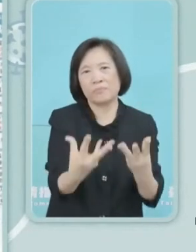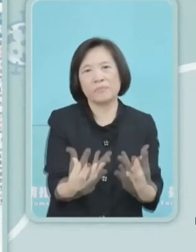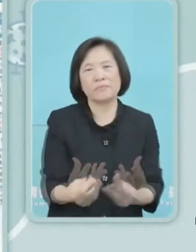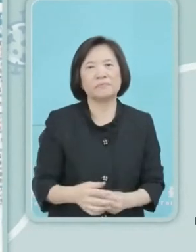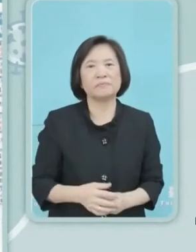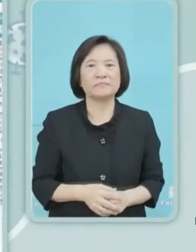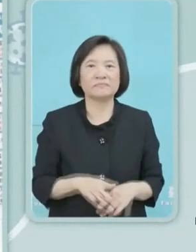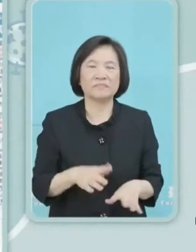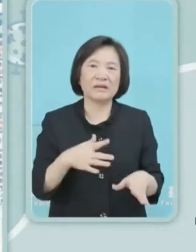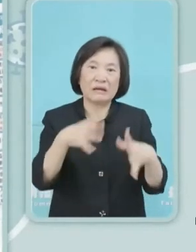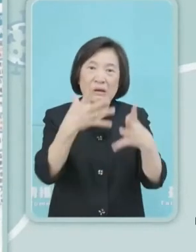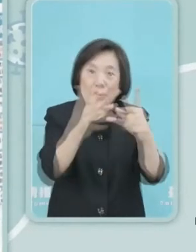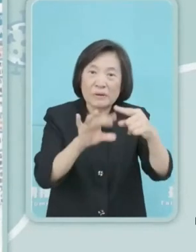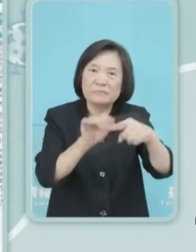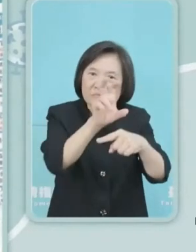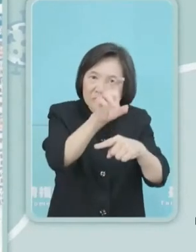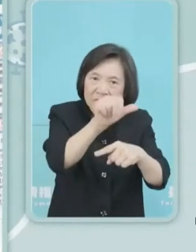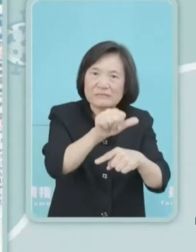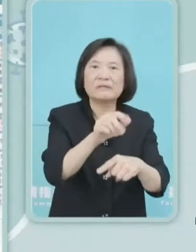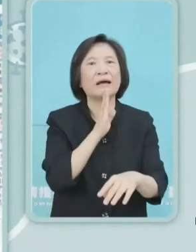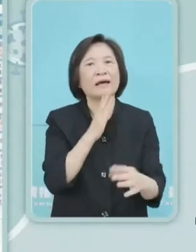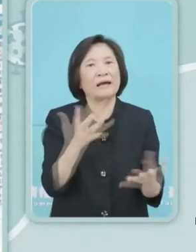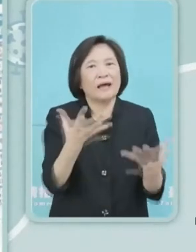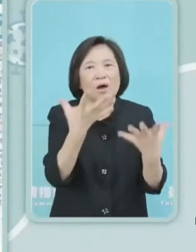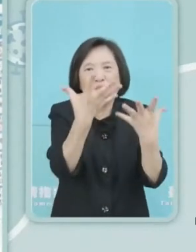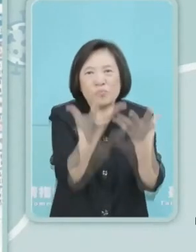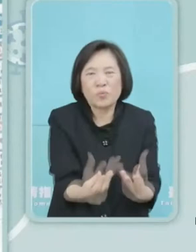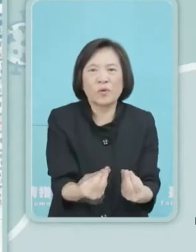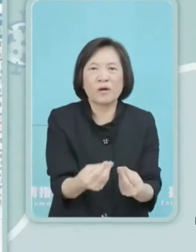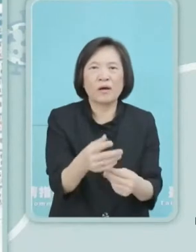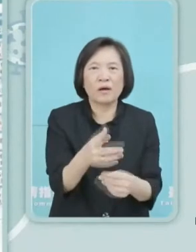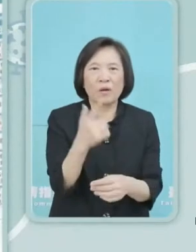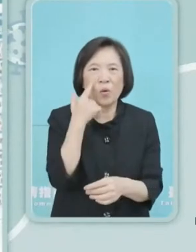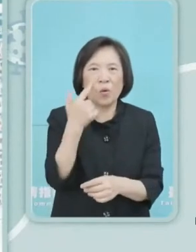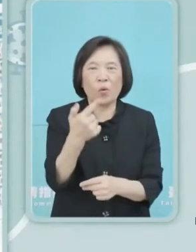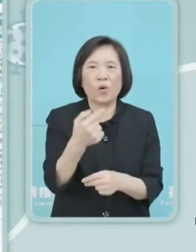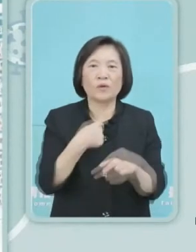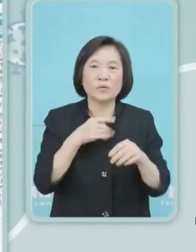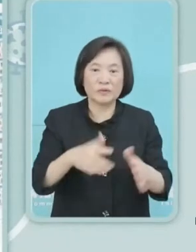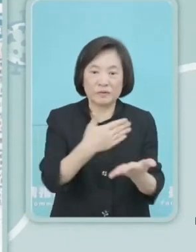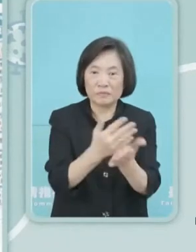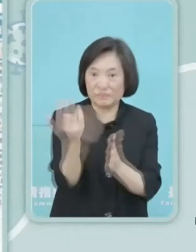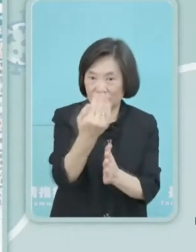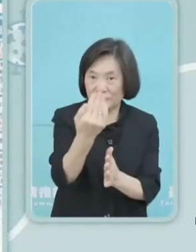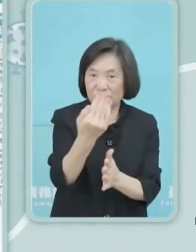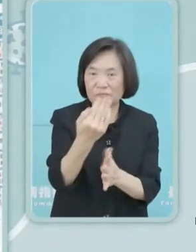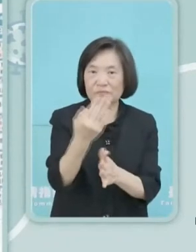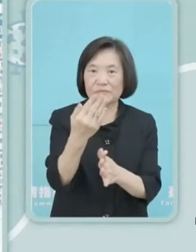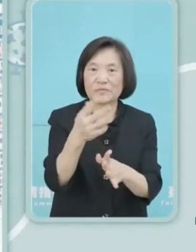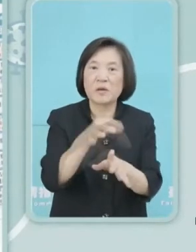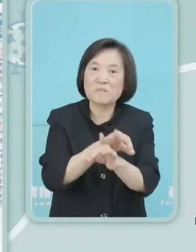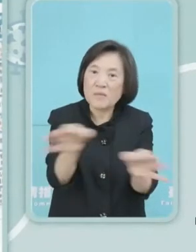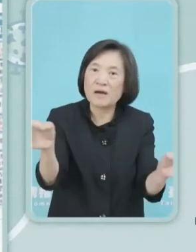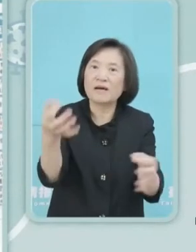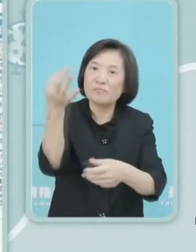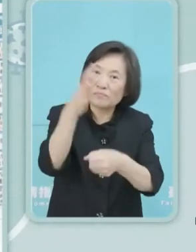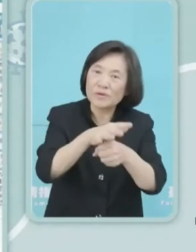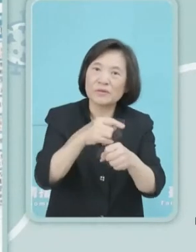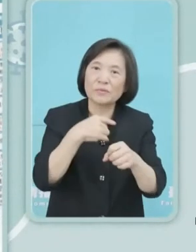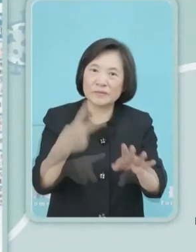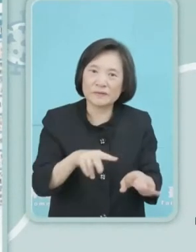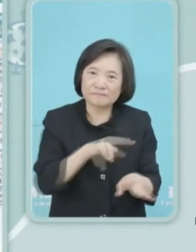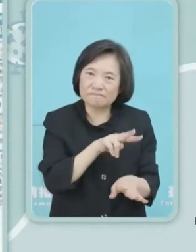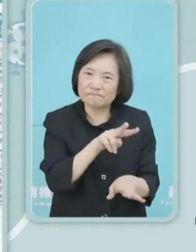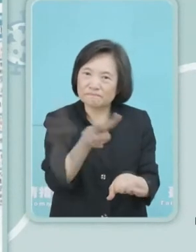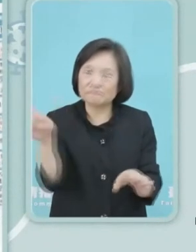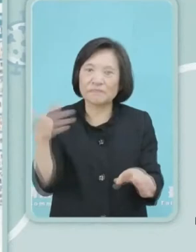大概都有达75%以上。那也因此，在这一次我们就九大纾困措施里面，我们也同步去做